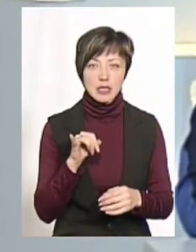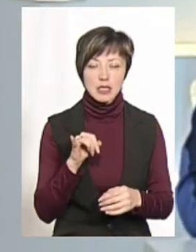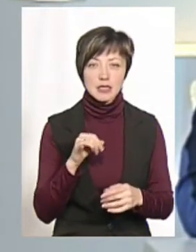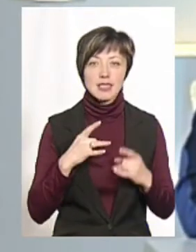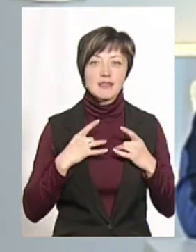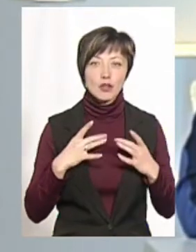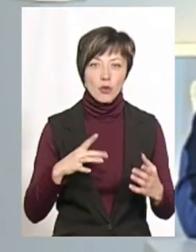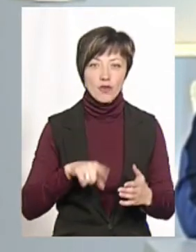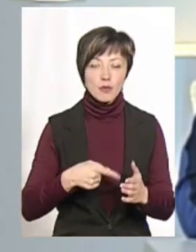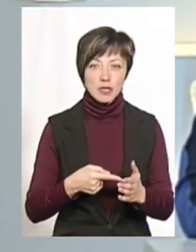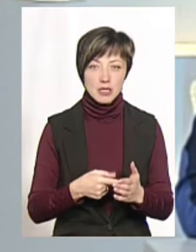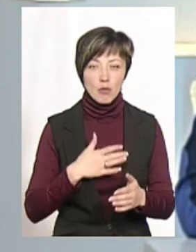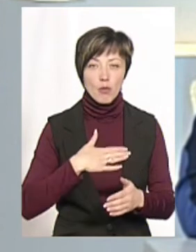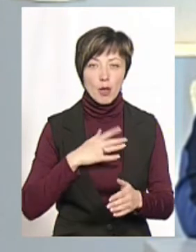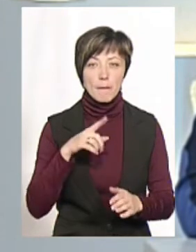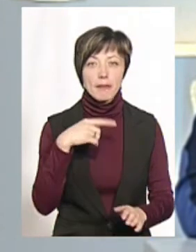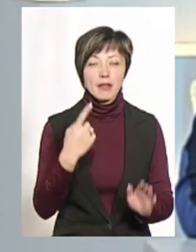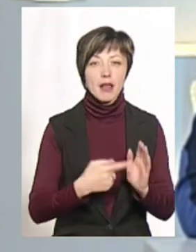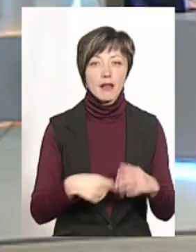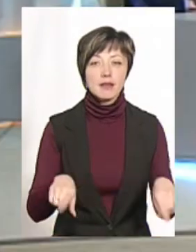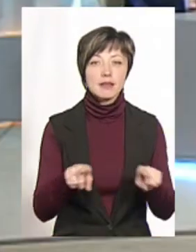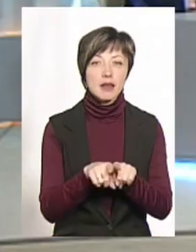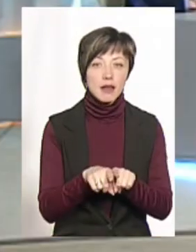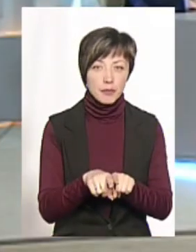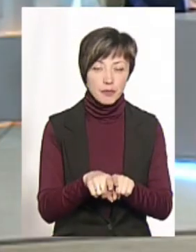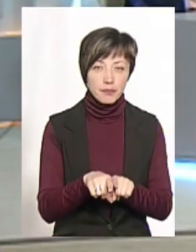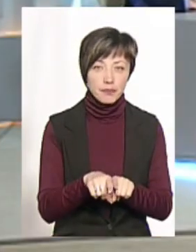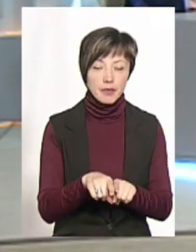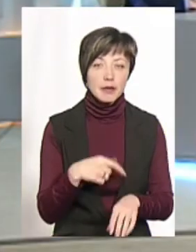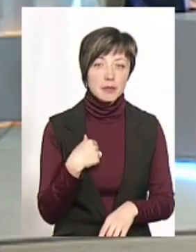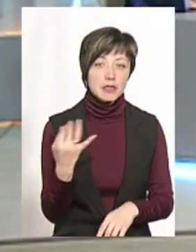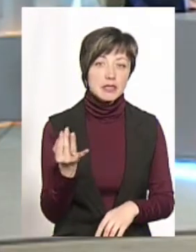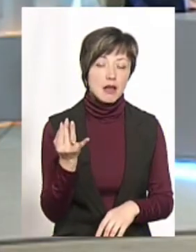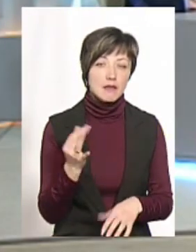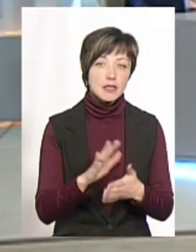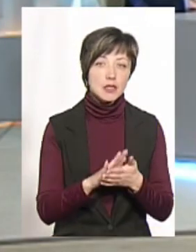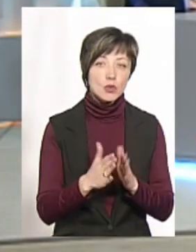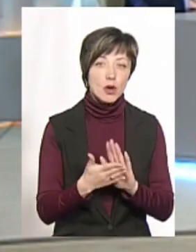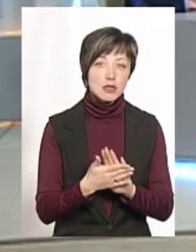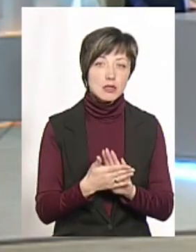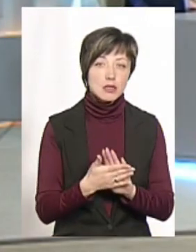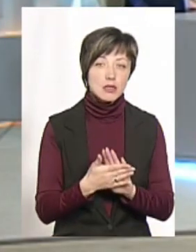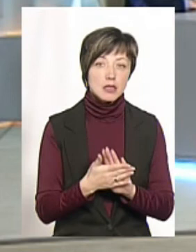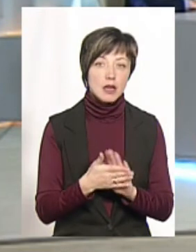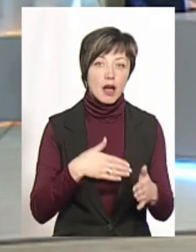місто. І моє питання буде в наступному. Мене цікавить ситуація, ну,